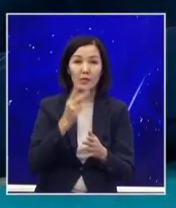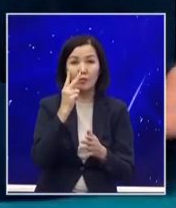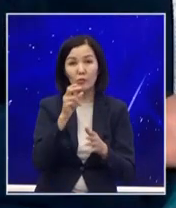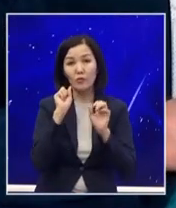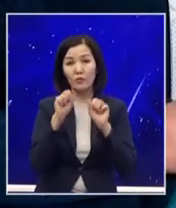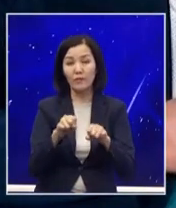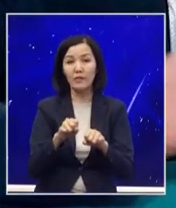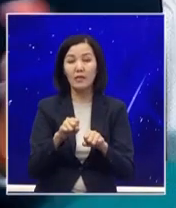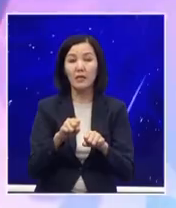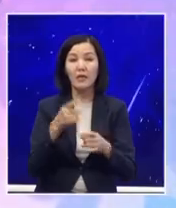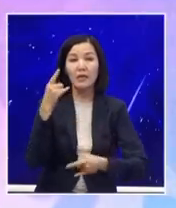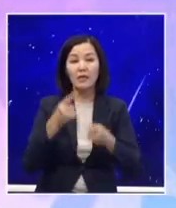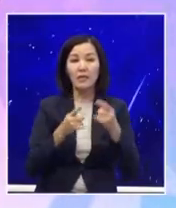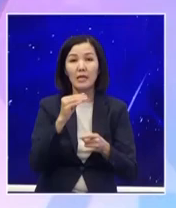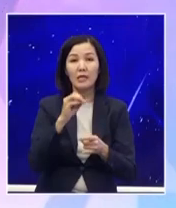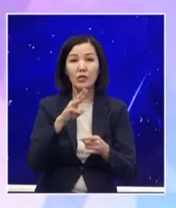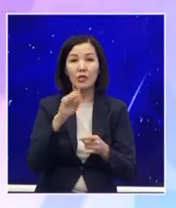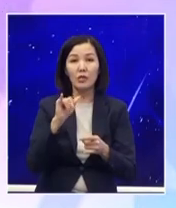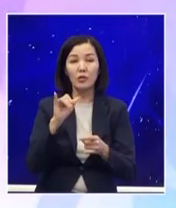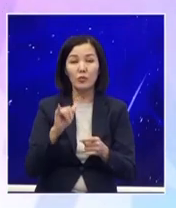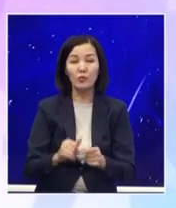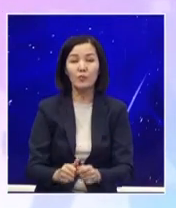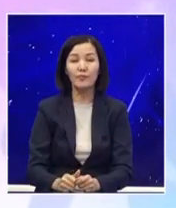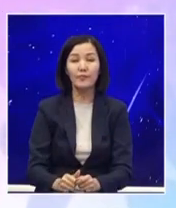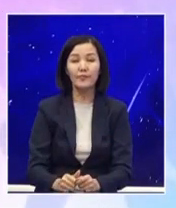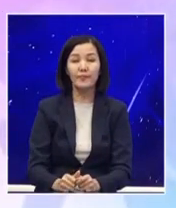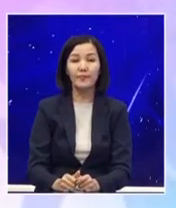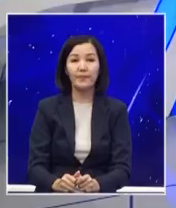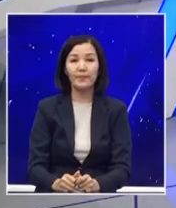Рустам Раубаев, Камшат Мухаммеджан, Габит Кабдрахман, телеканал ЧИЦУ.